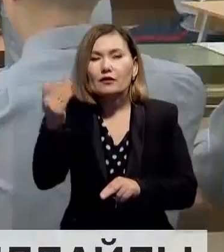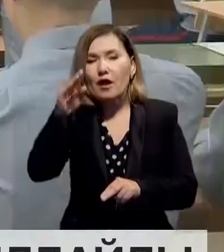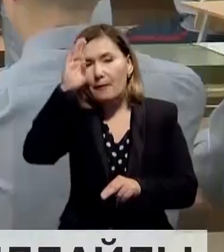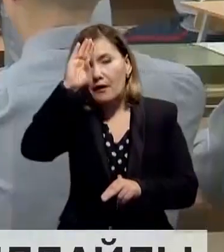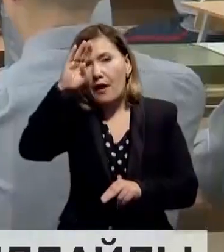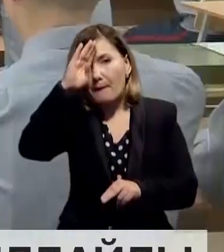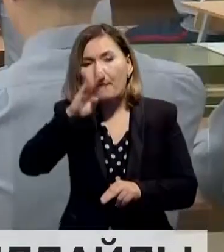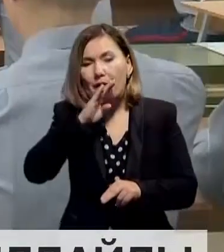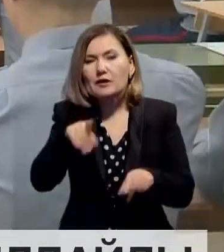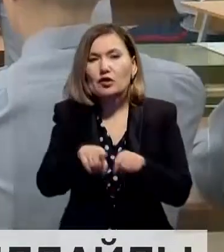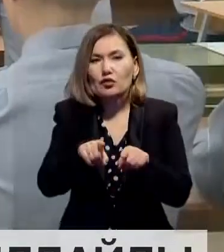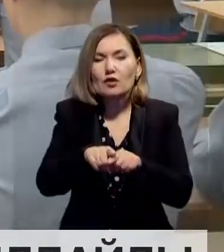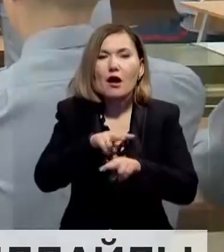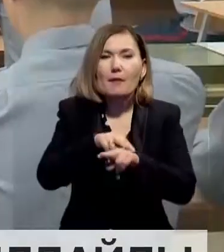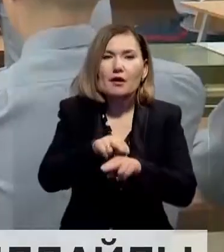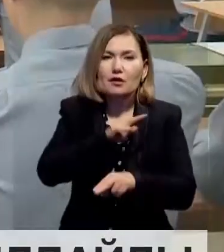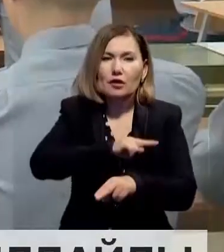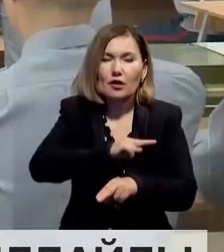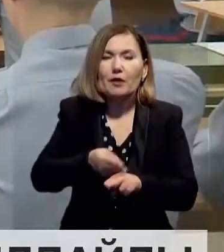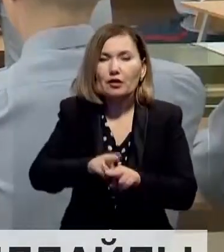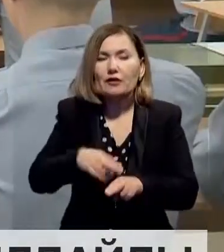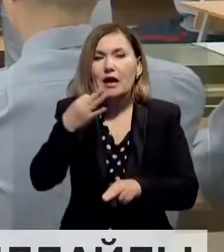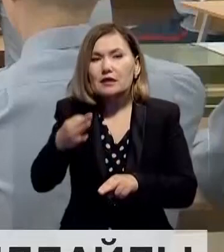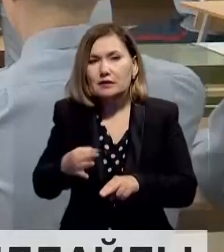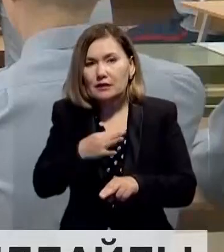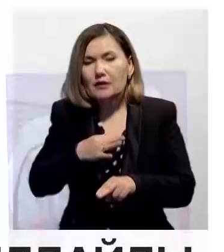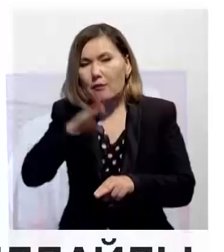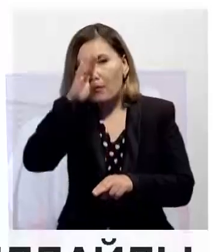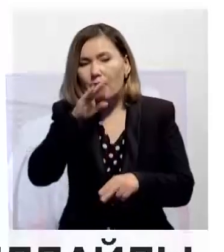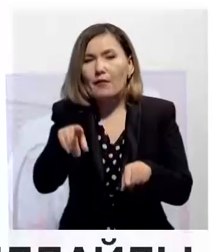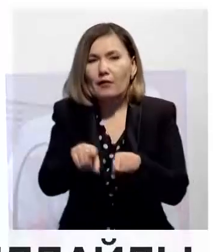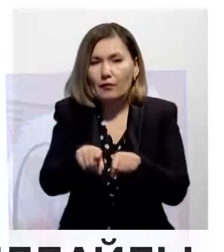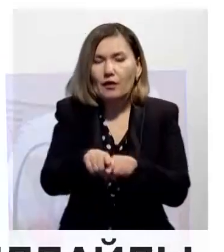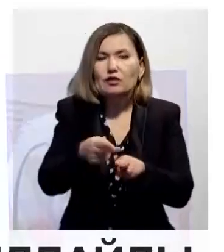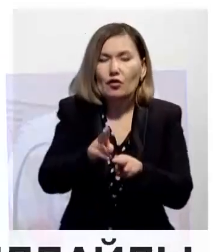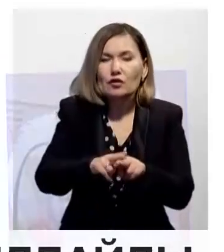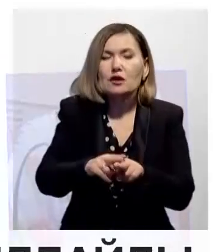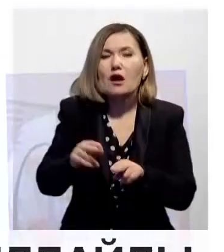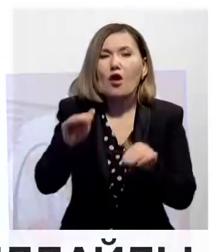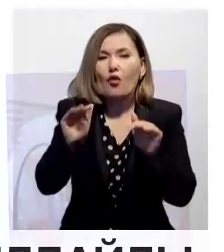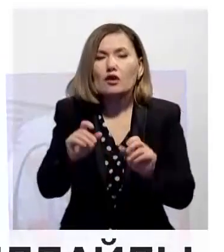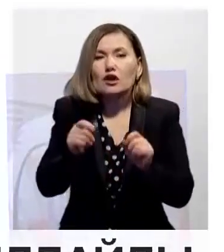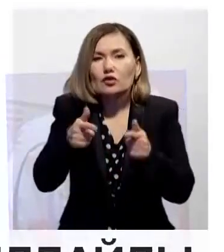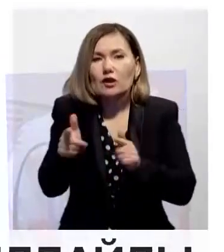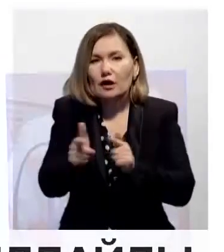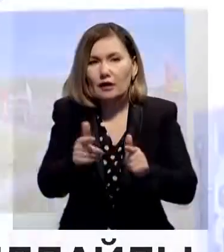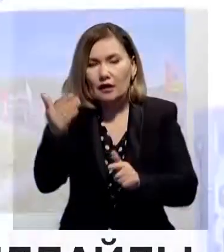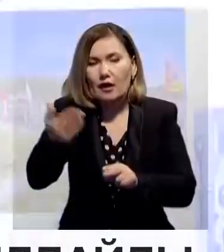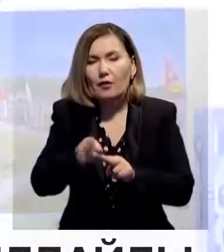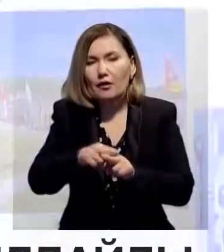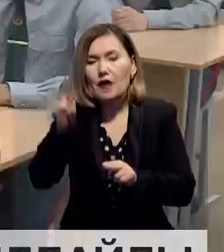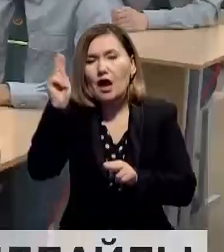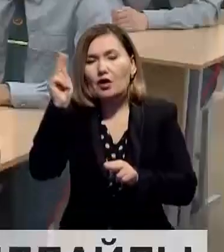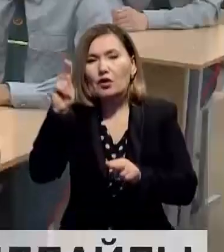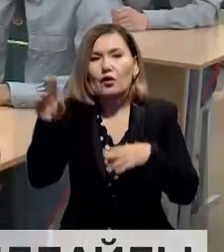оның жолын қуып, отанын қорғағысы келеді. Сондықтан колледжге түсу үшін бір жылдай тыңғылықты дайындалған. Оқу үлгерімімен қатар дене